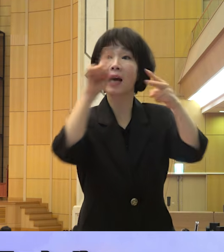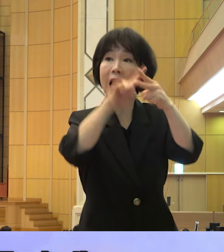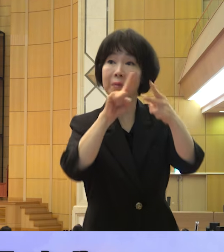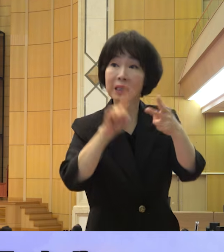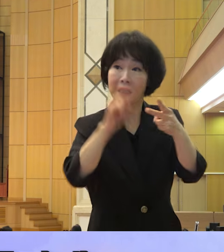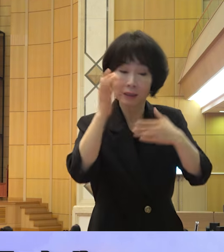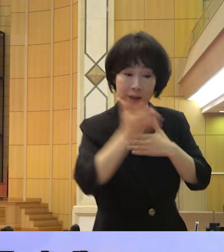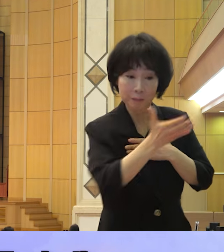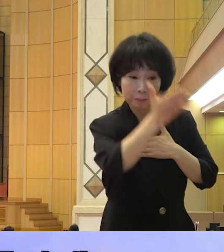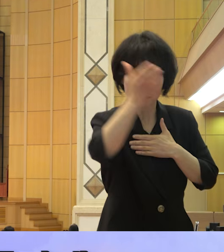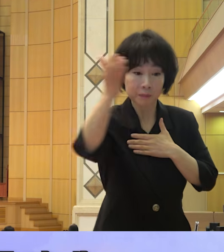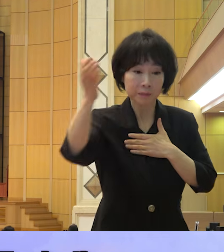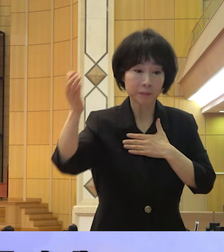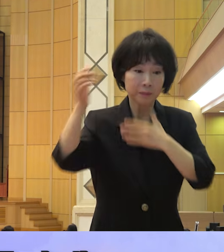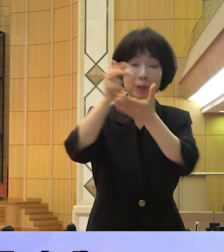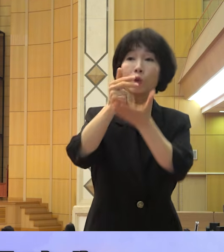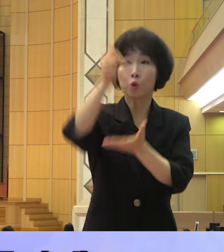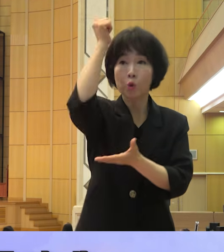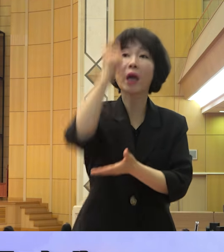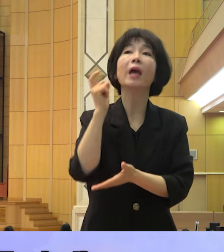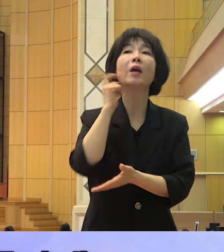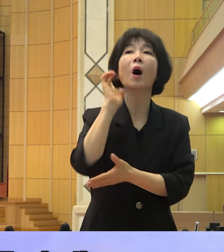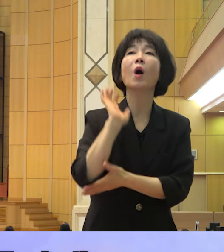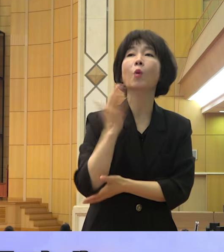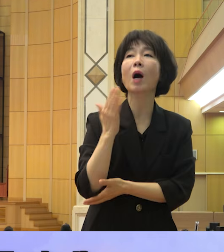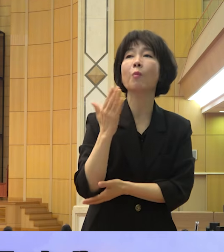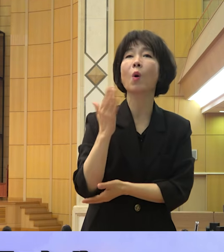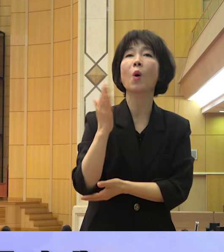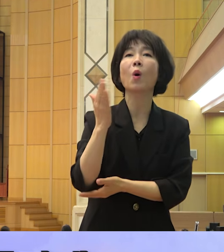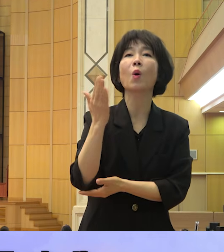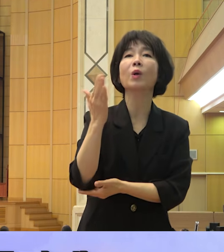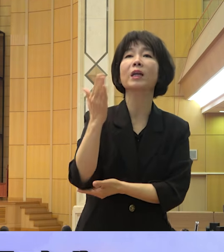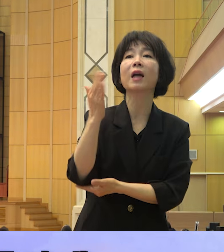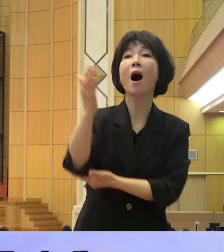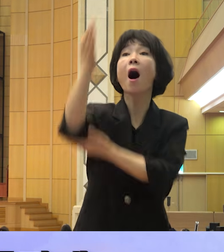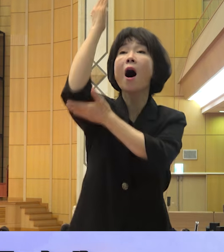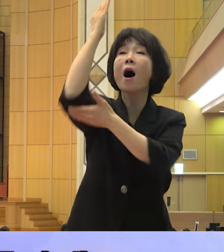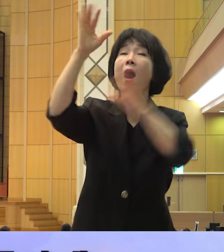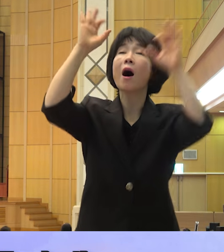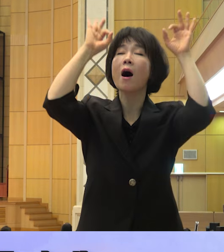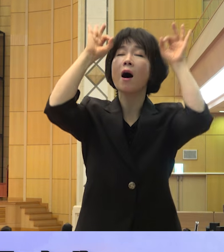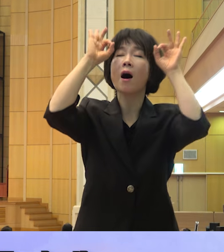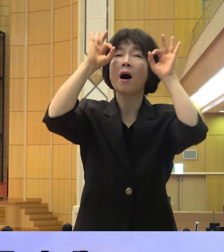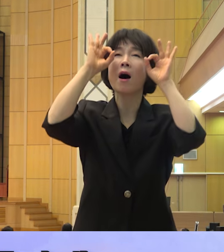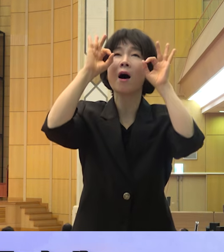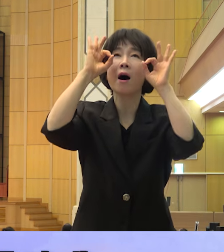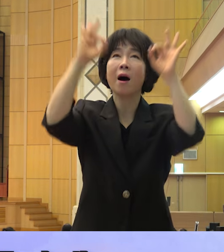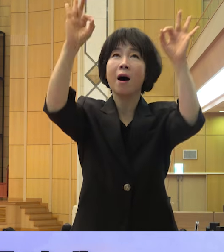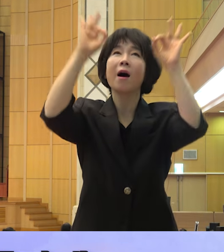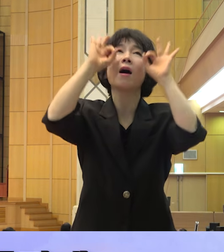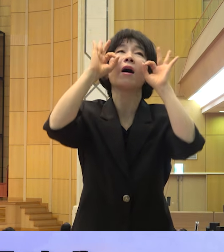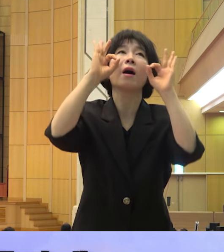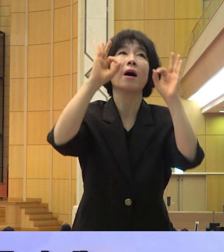어떤 사람이든 그는 주의 영광 보리라.